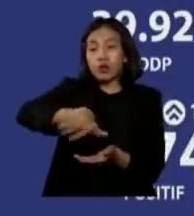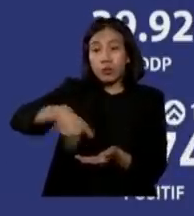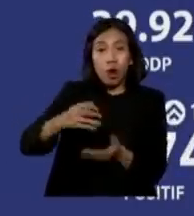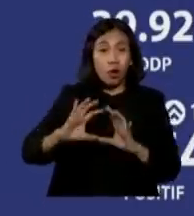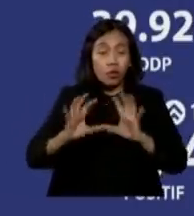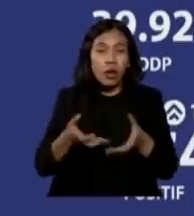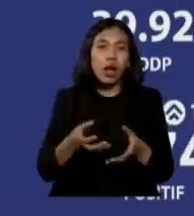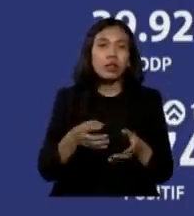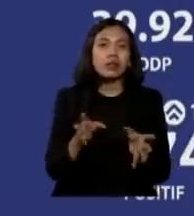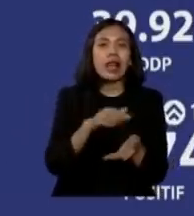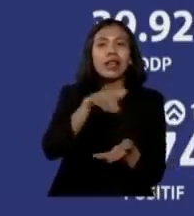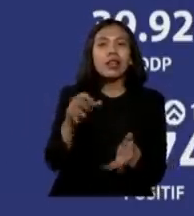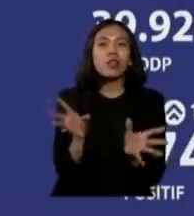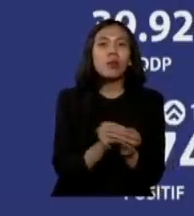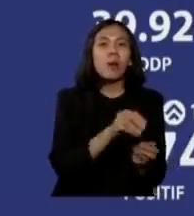2%